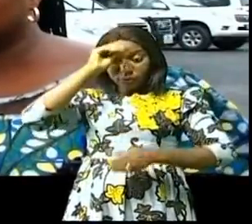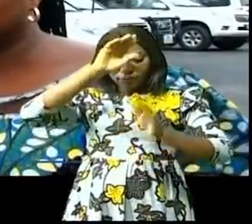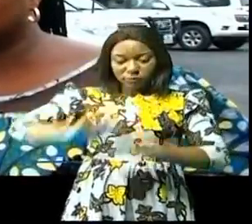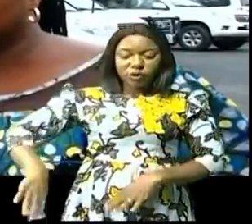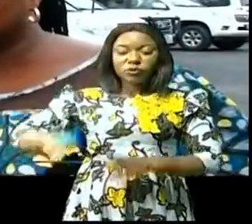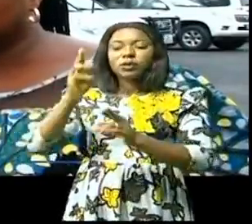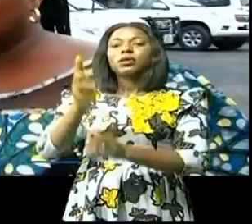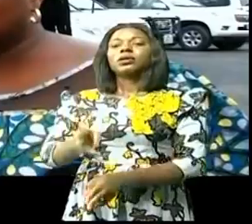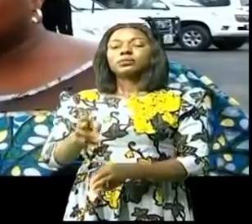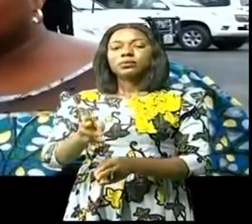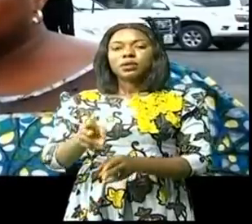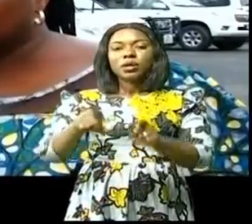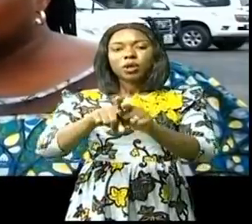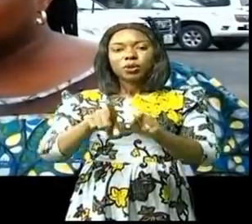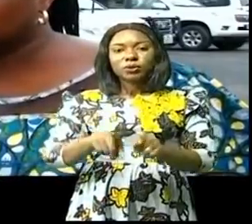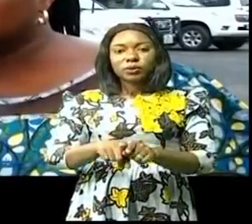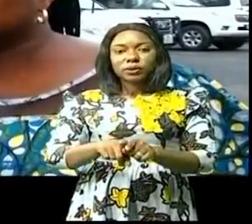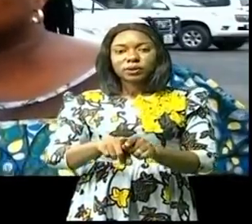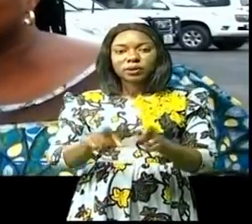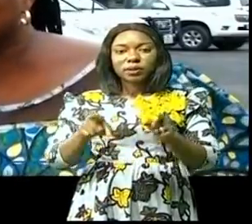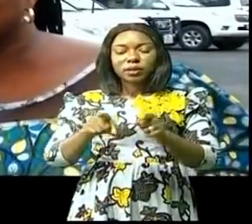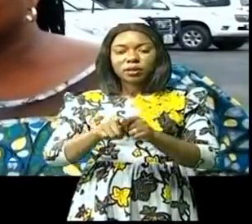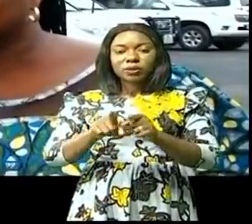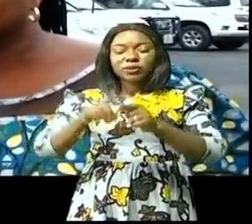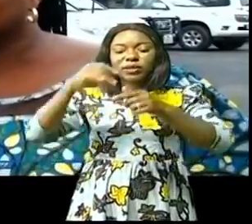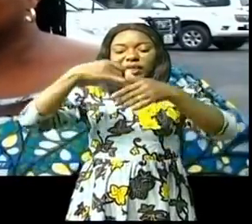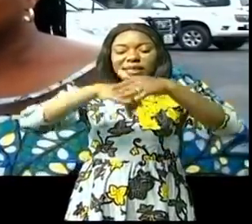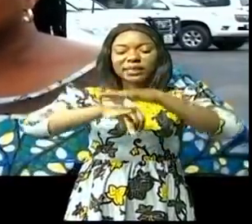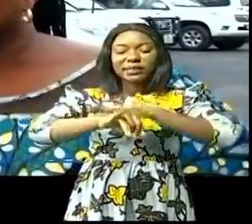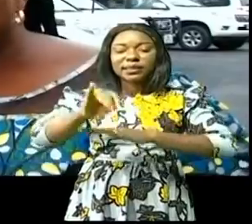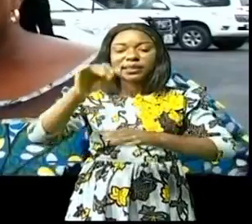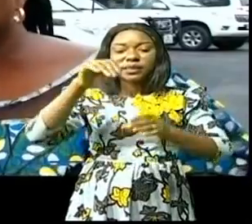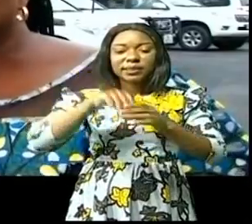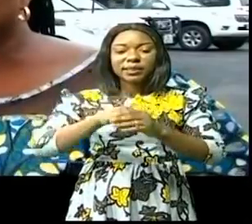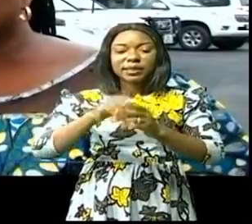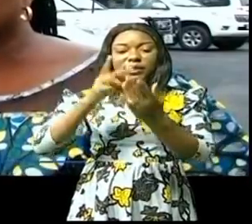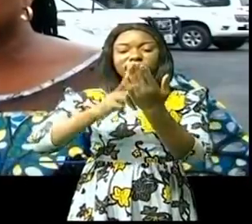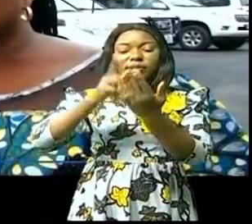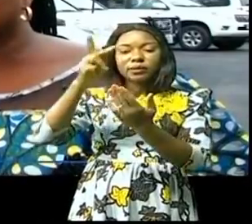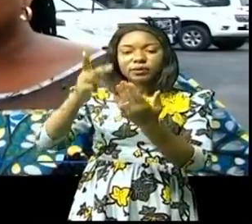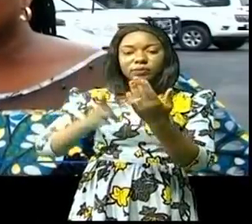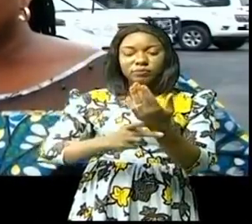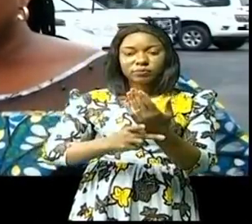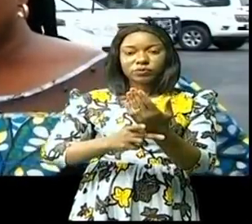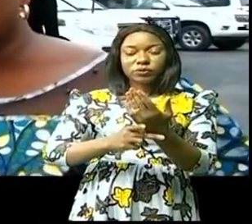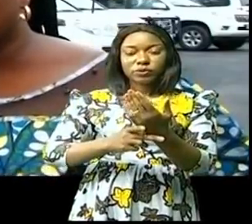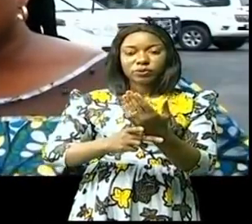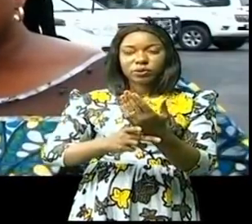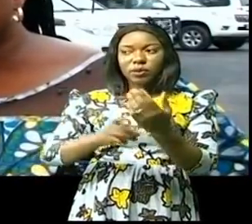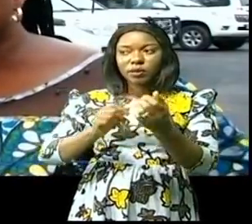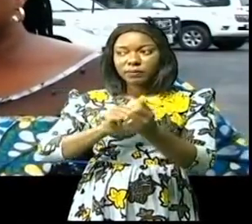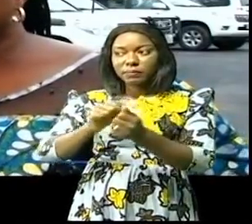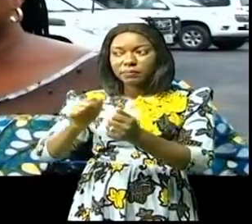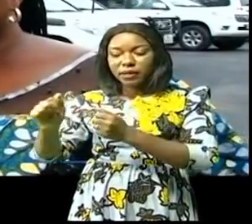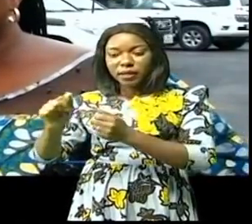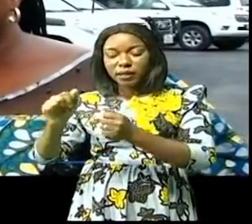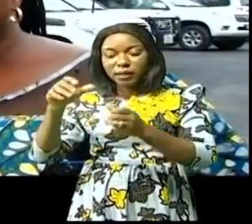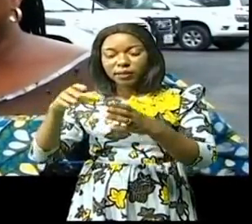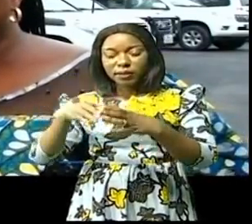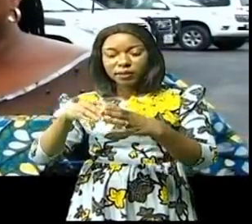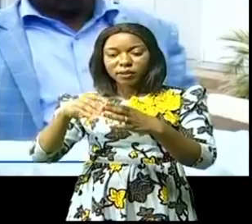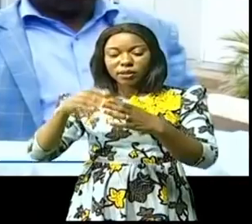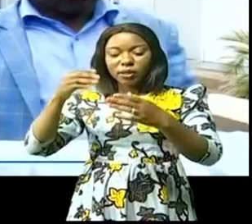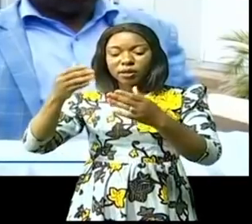armes et que quand même on les intègre dans des projets et pas les enrôler dans